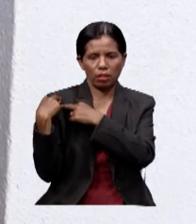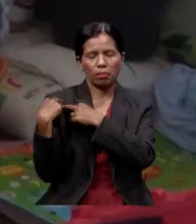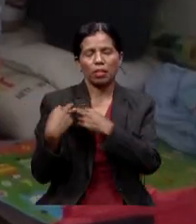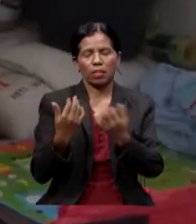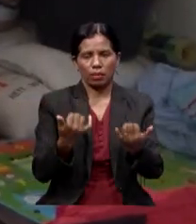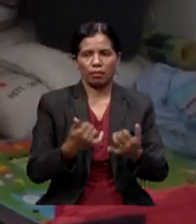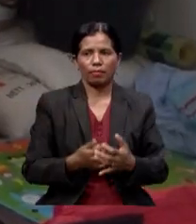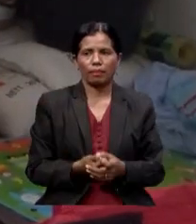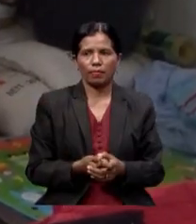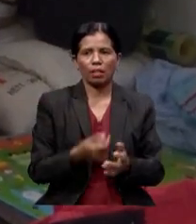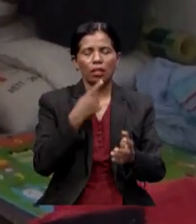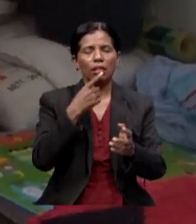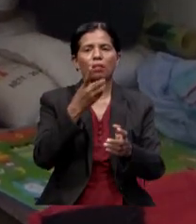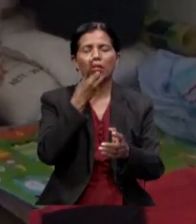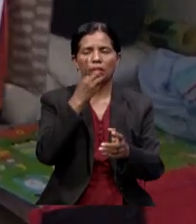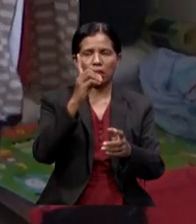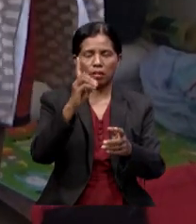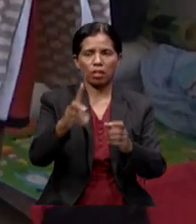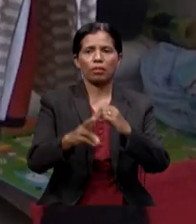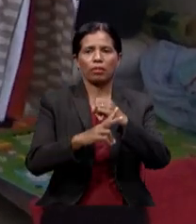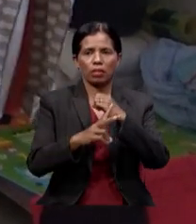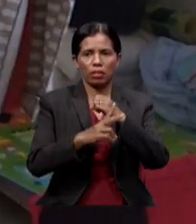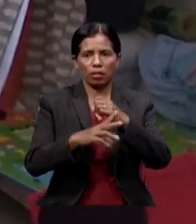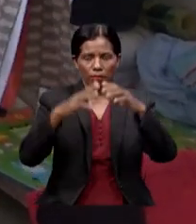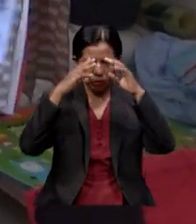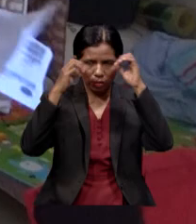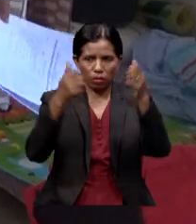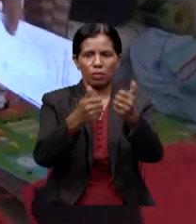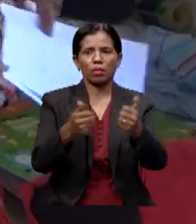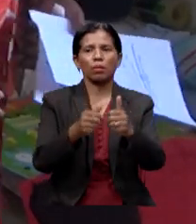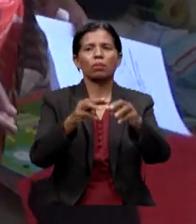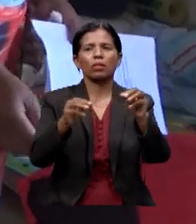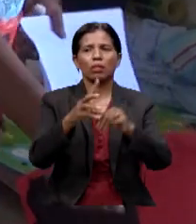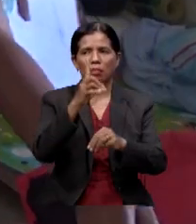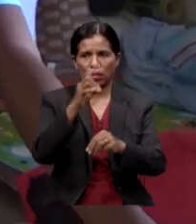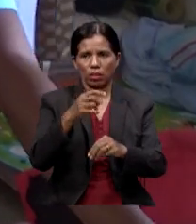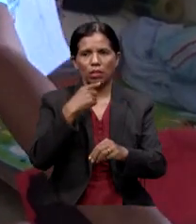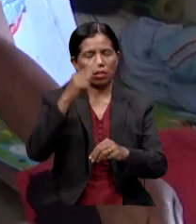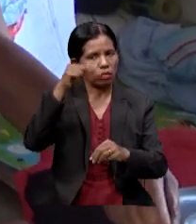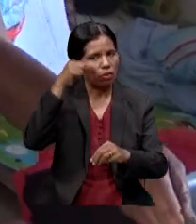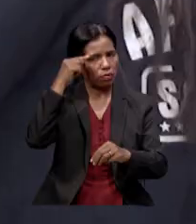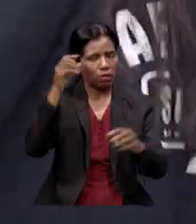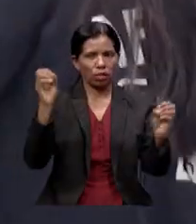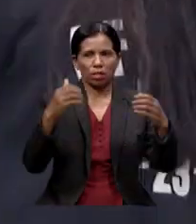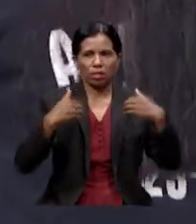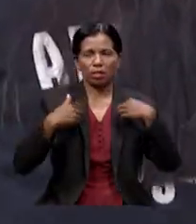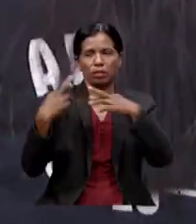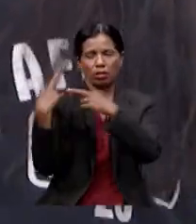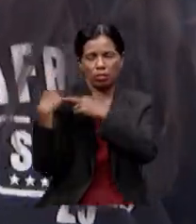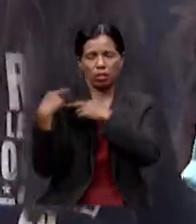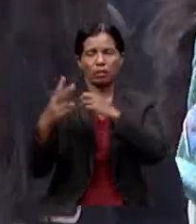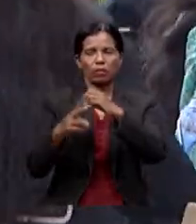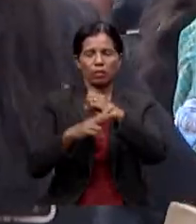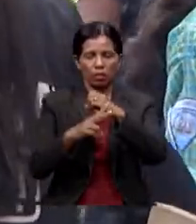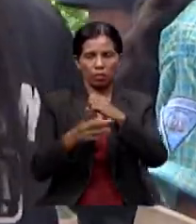bedane. Hatamba deklarasi vítima incêndio siran yang ne, presiden di otorari munisipiu di lihat eten, governo se la responsabiliza ba vítima incêndio siran